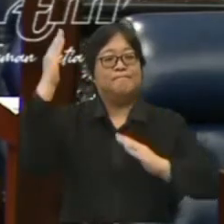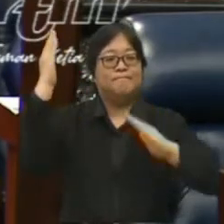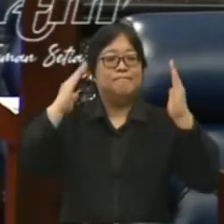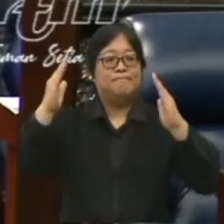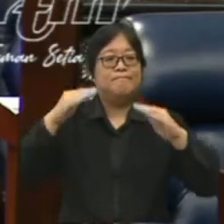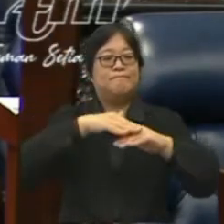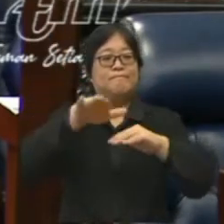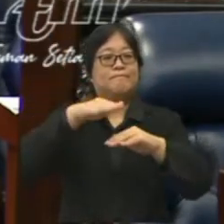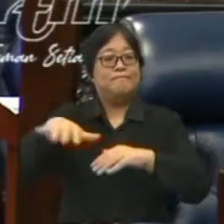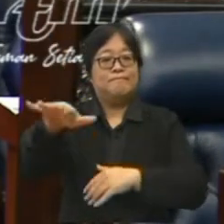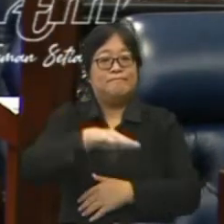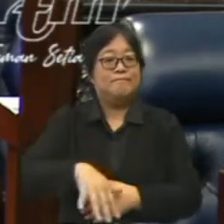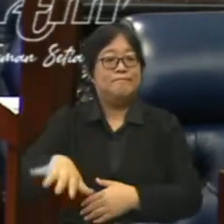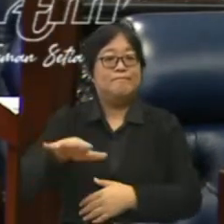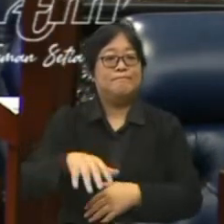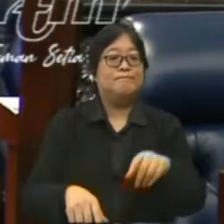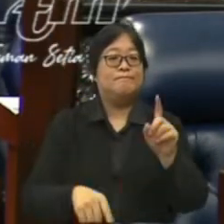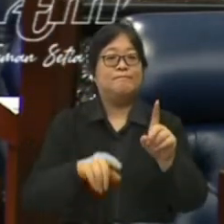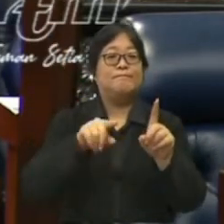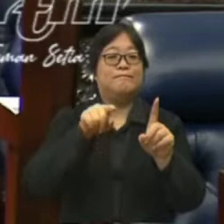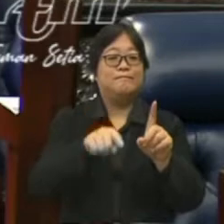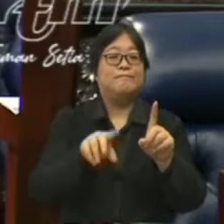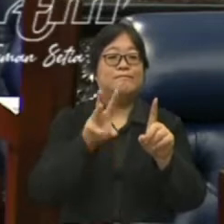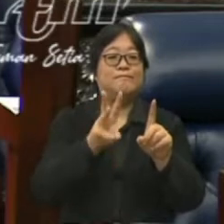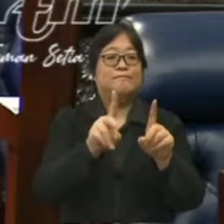untuk menempatkan seramai sejuta